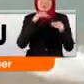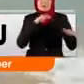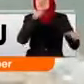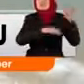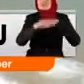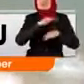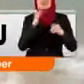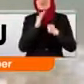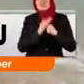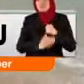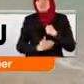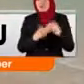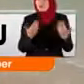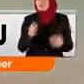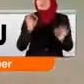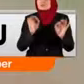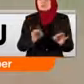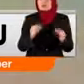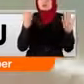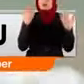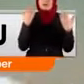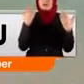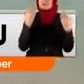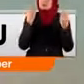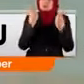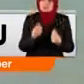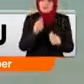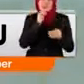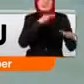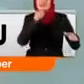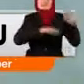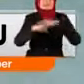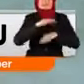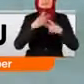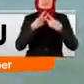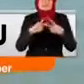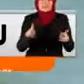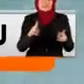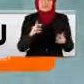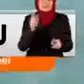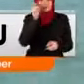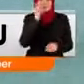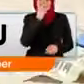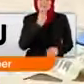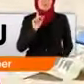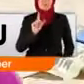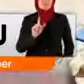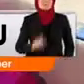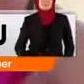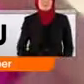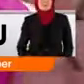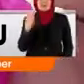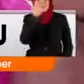yasaklanmıştı şimdi hava şartları normale döndü denize girmek serbest ama yine de temkinli olmak lazım Karadeniz